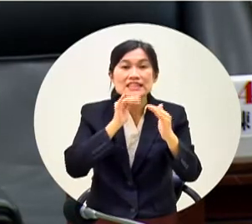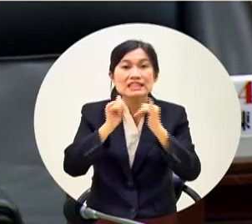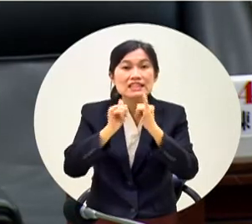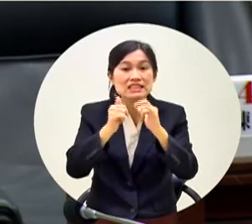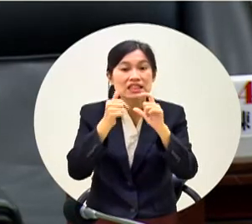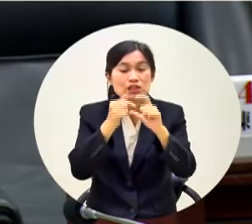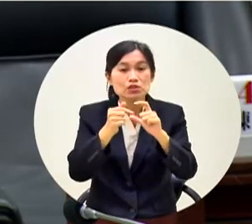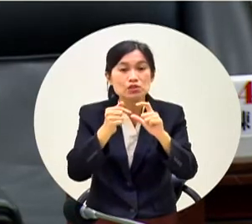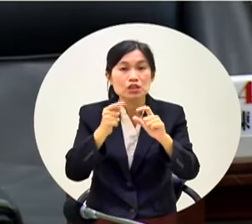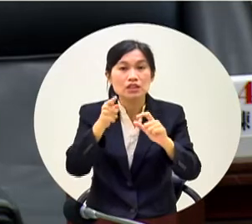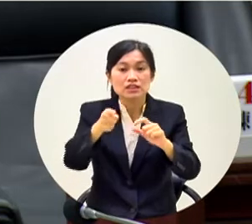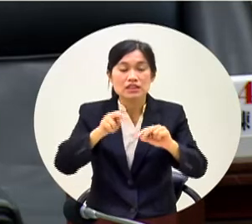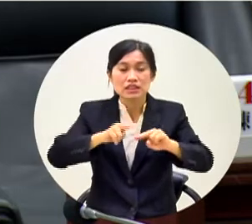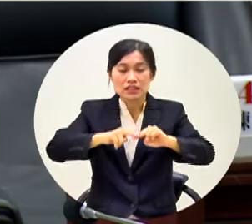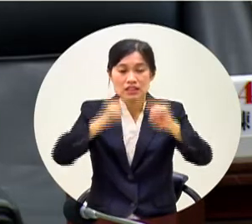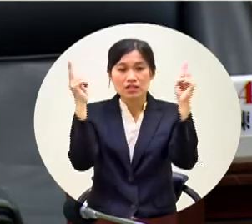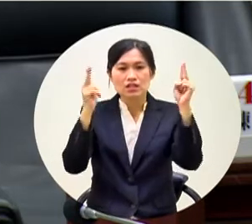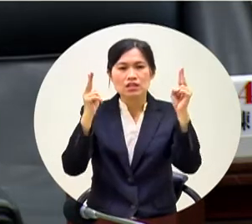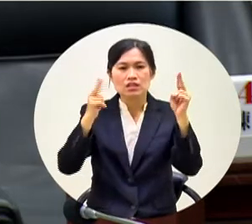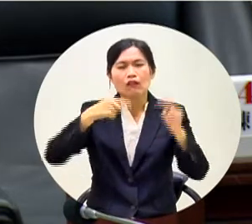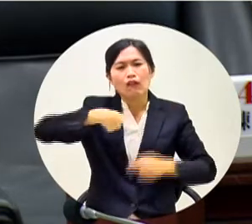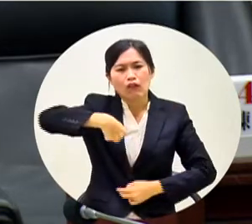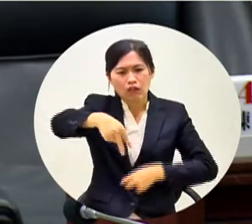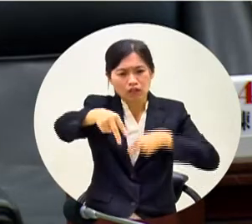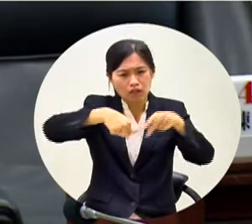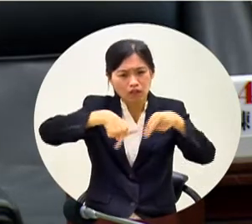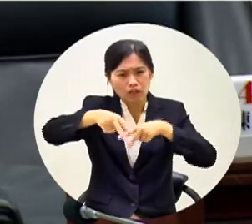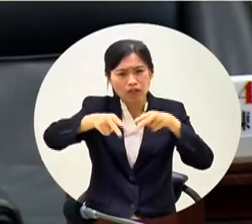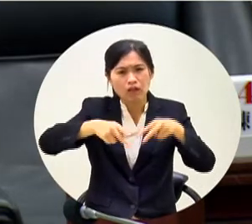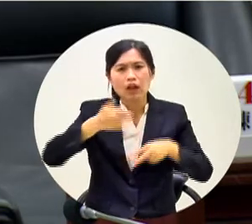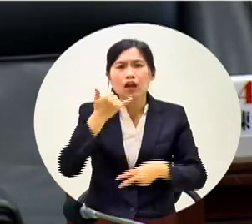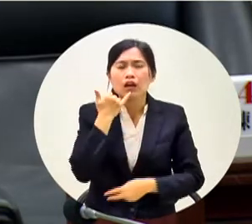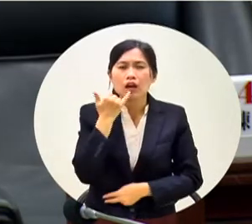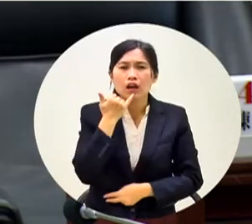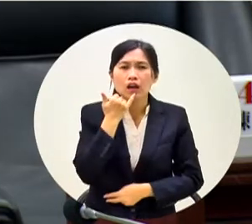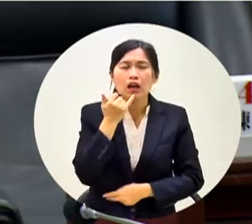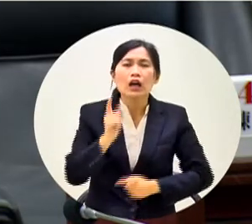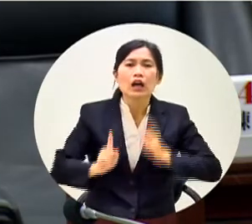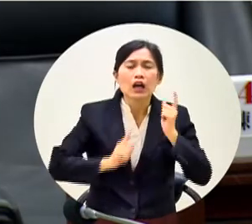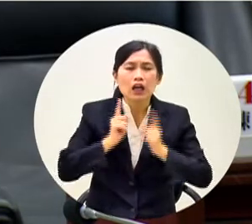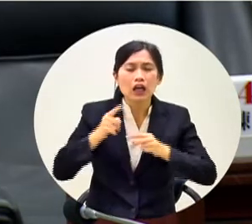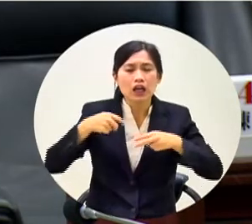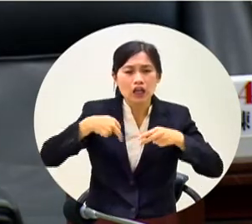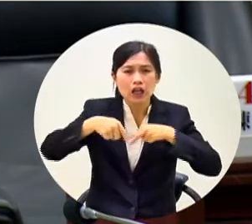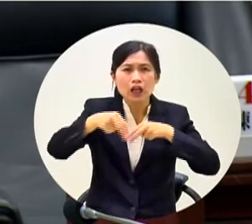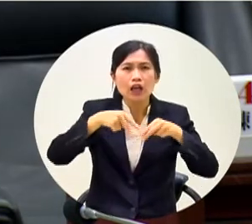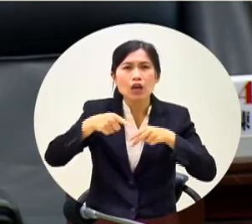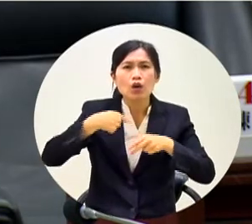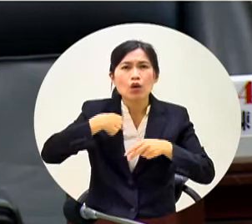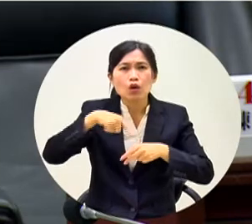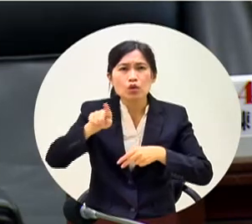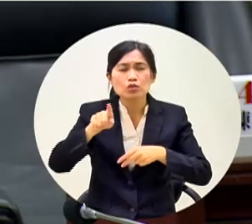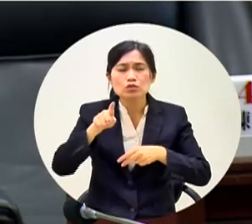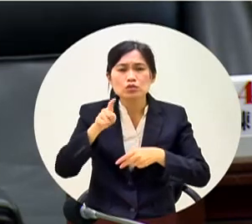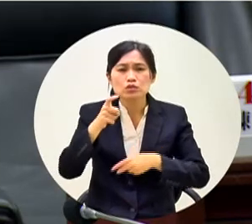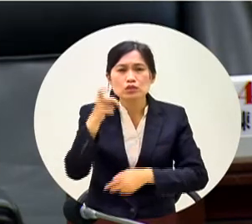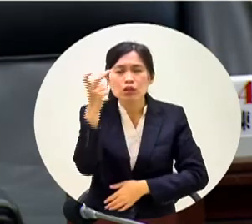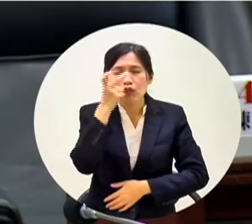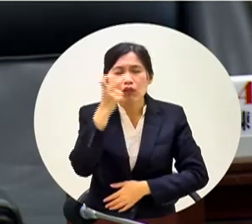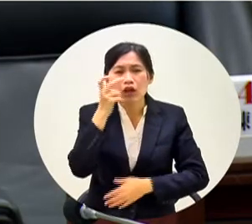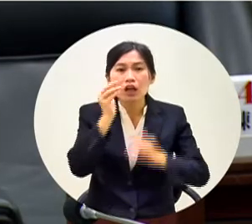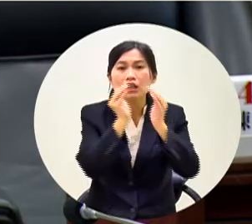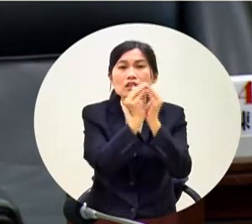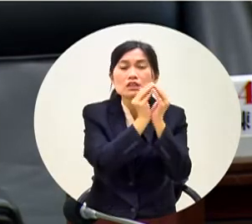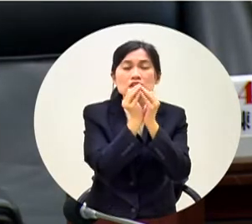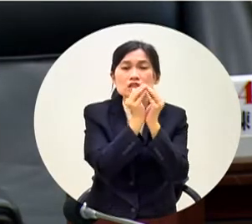放、自由通行，我感觉你比如讲啊，你看我嘛去查，伊桃园市，这旧山